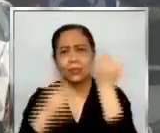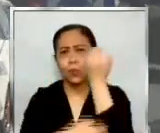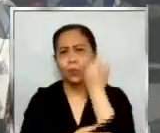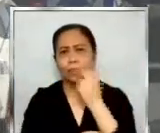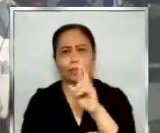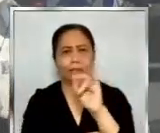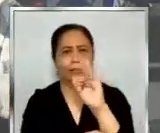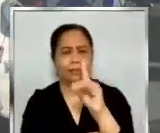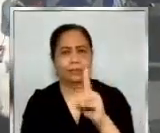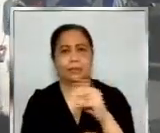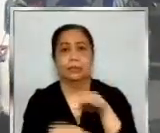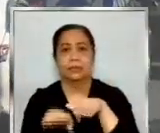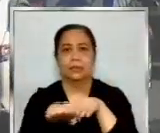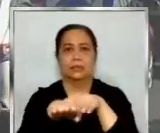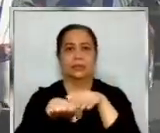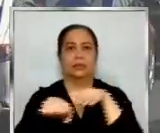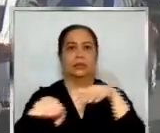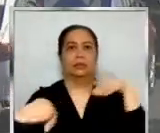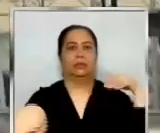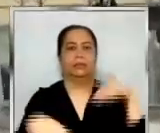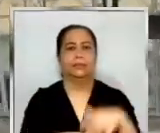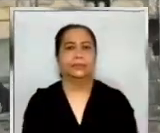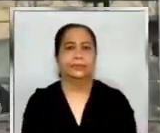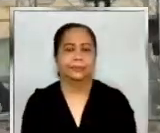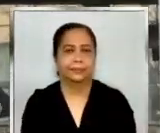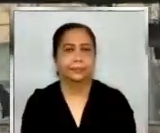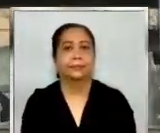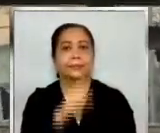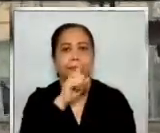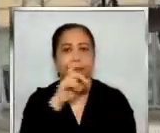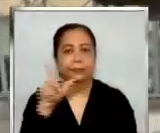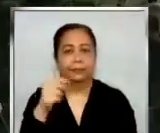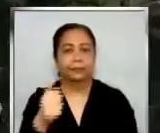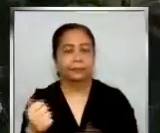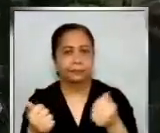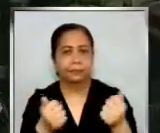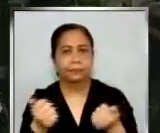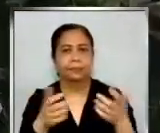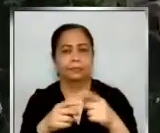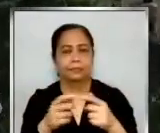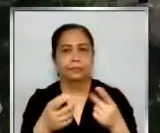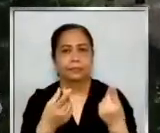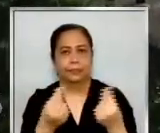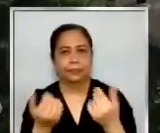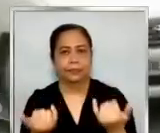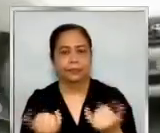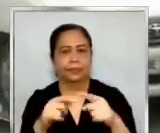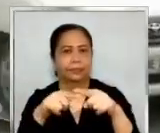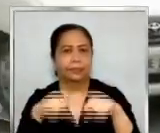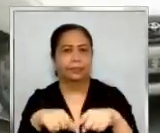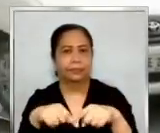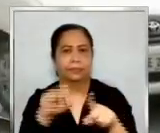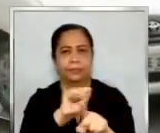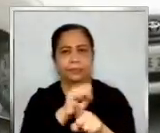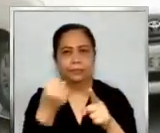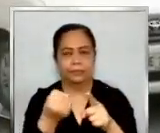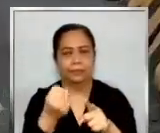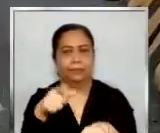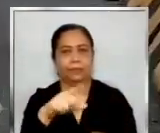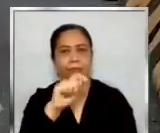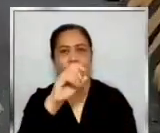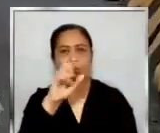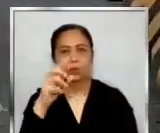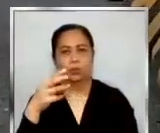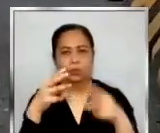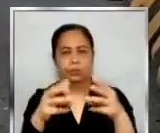sa traffic na dulot ng mga ito. Nangako naman ng mga operator na ipatupad ito depende sa sitwasyon sa tollways. Pero